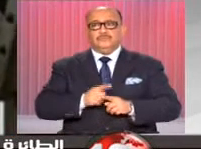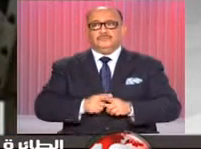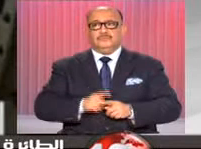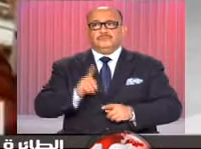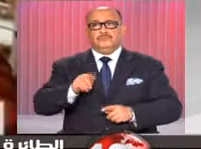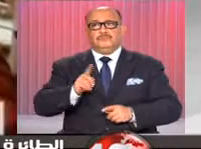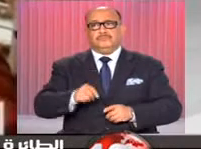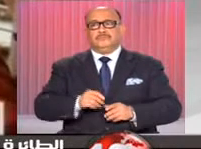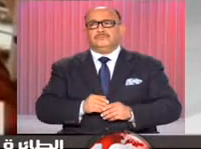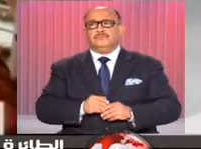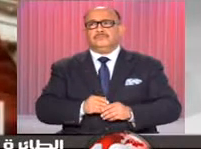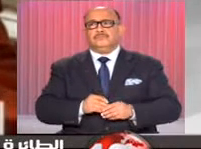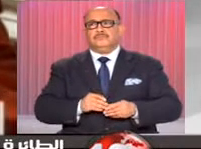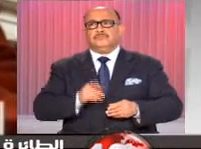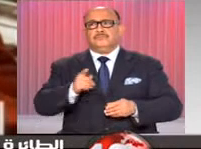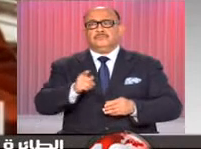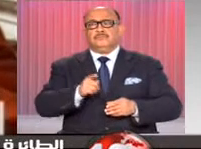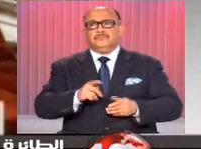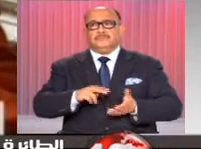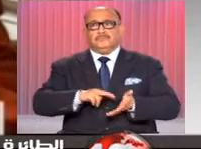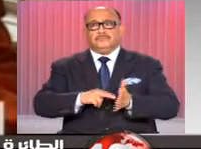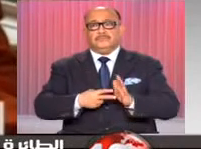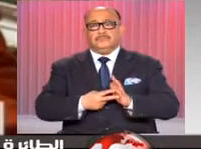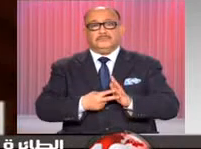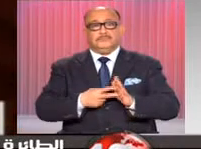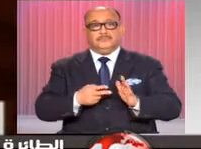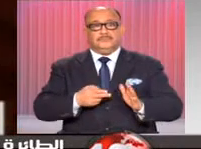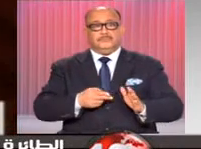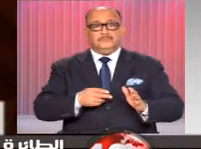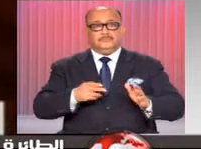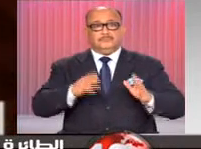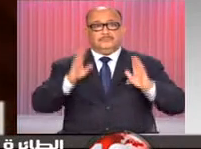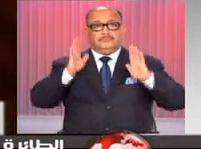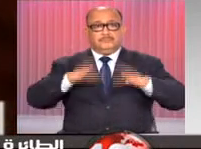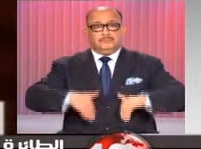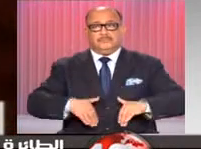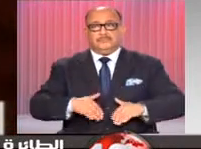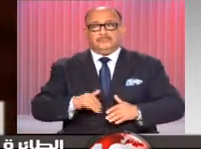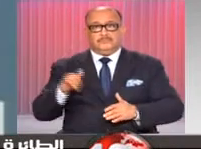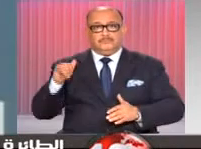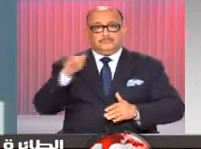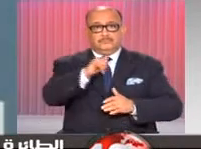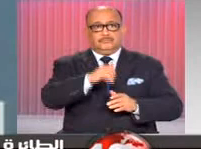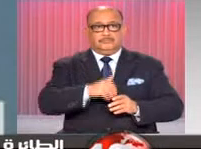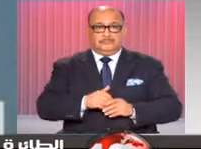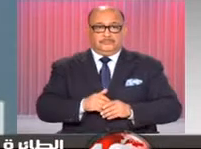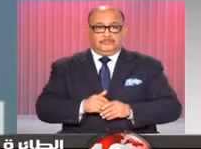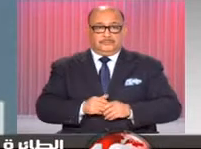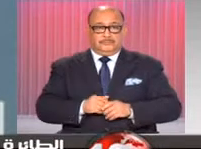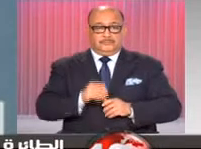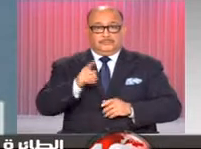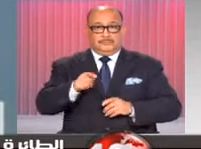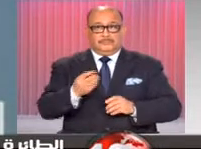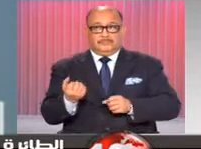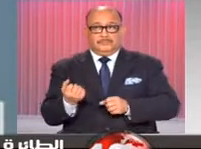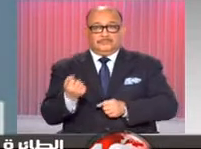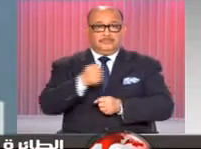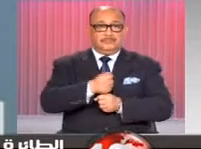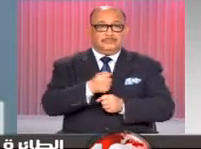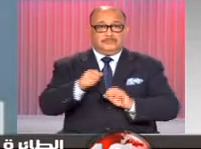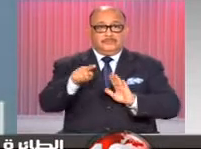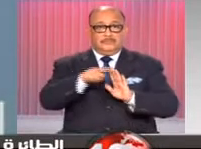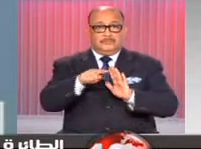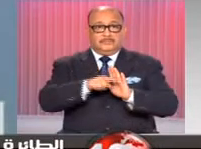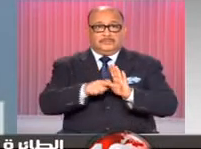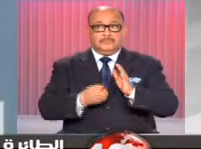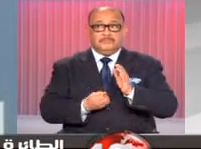سفن وطائرات خاصة، إضافة إلى تقديم مساعدات أخرى عاجلة، فيما قالت وزارة الخارجية الأمريكية إنها